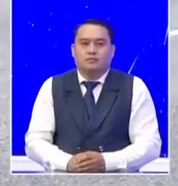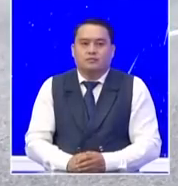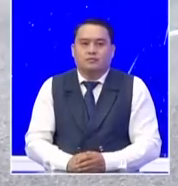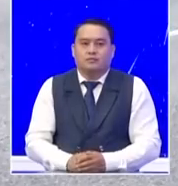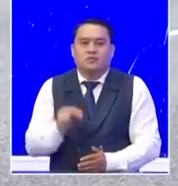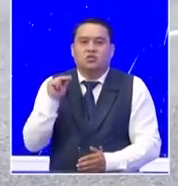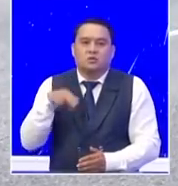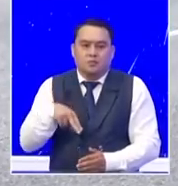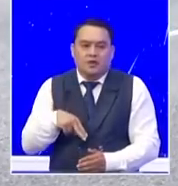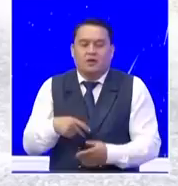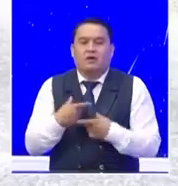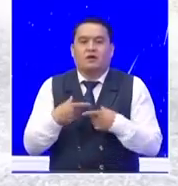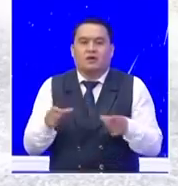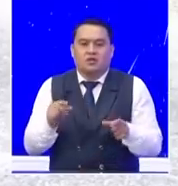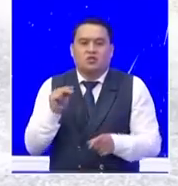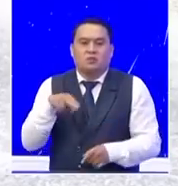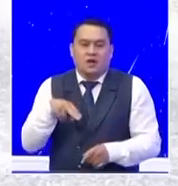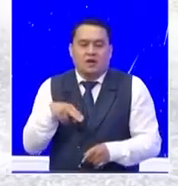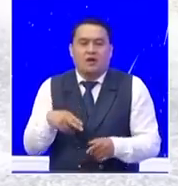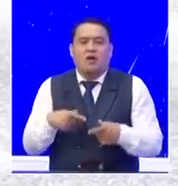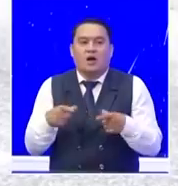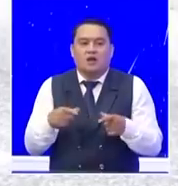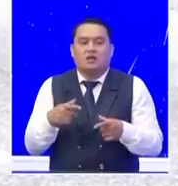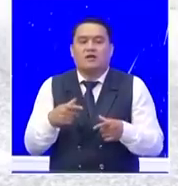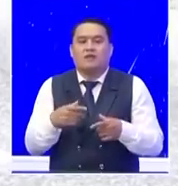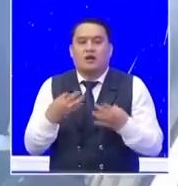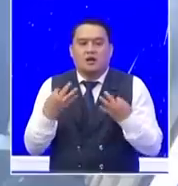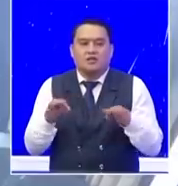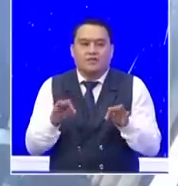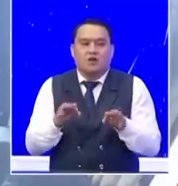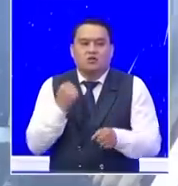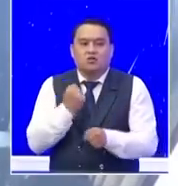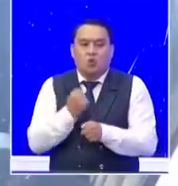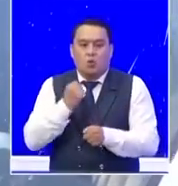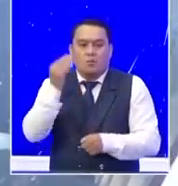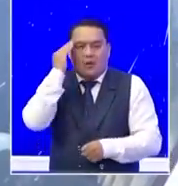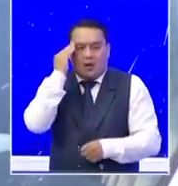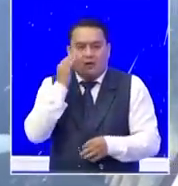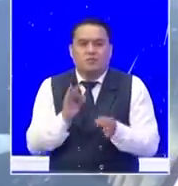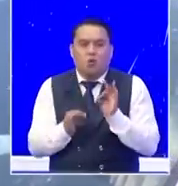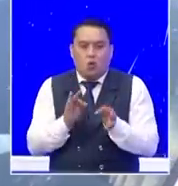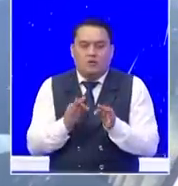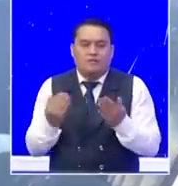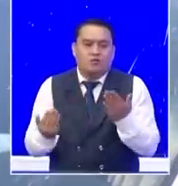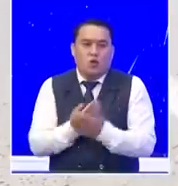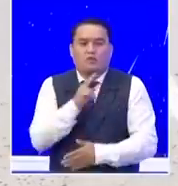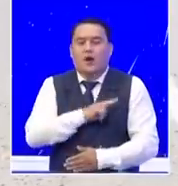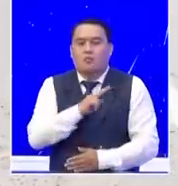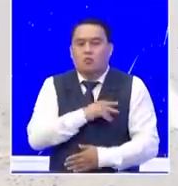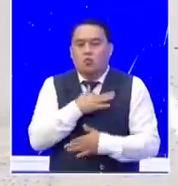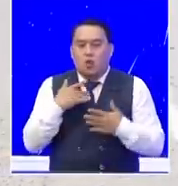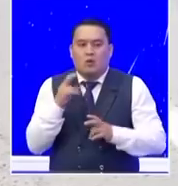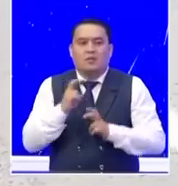Режим ЧП в стране снят, карантинные меры ослаблены. С оговоркой на строгое соблюдение санитарных норм вновь начали работу